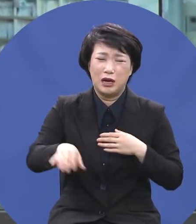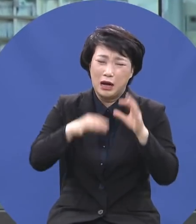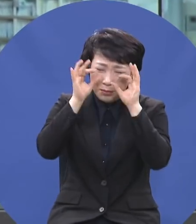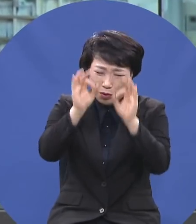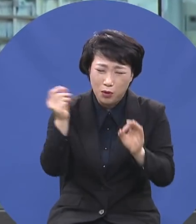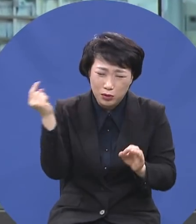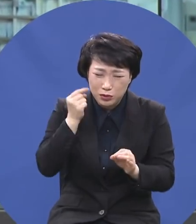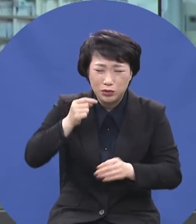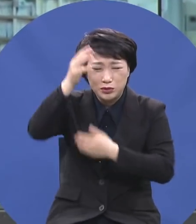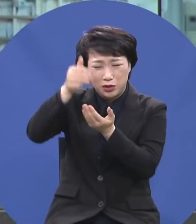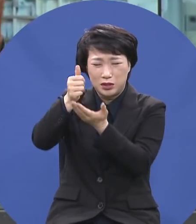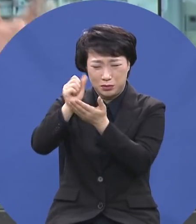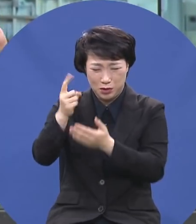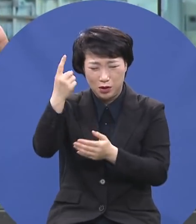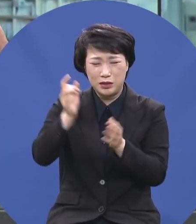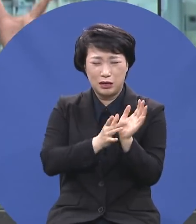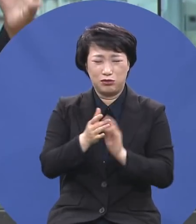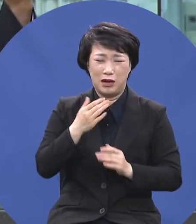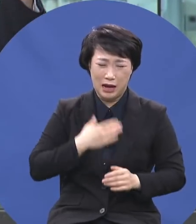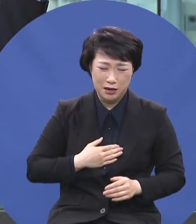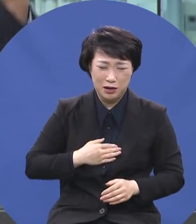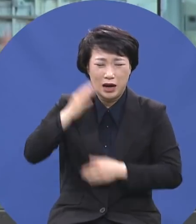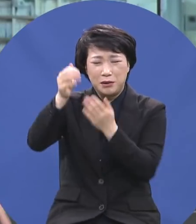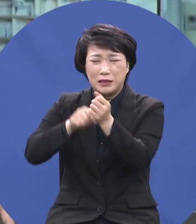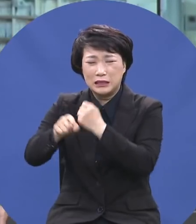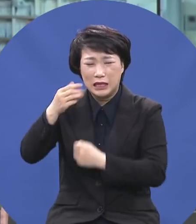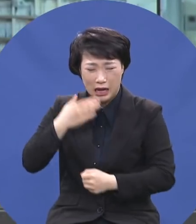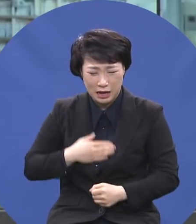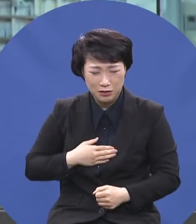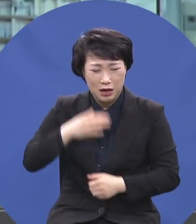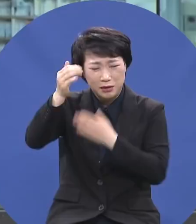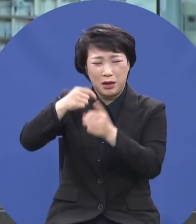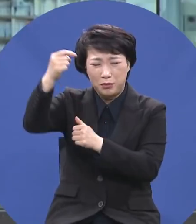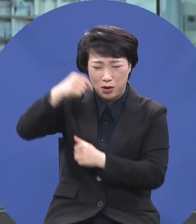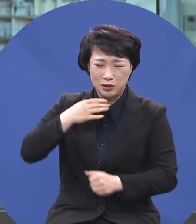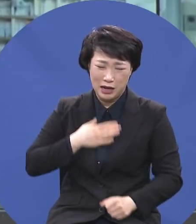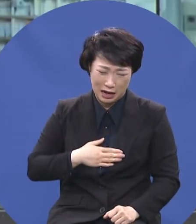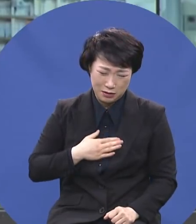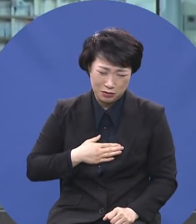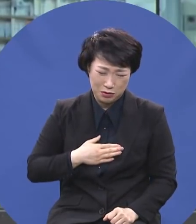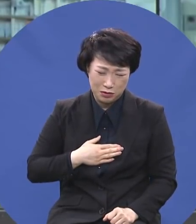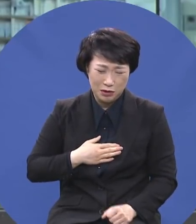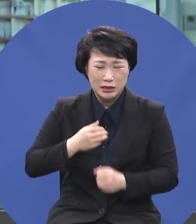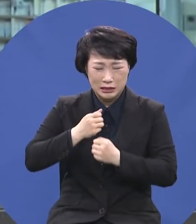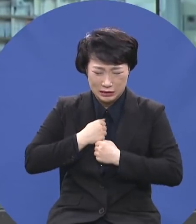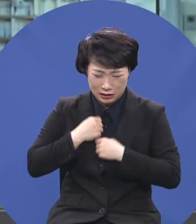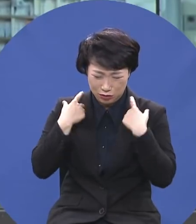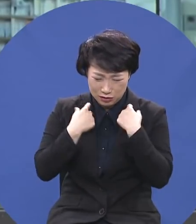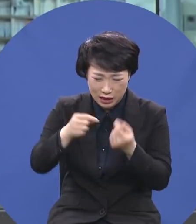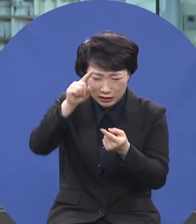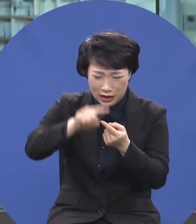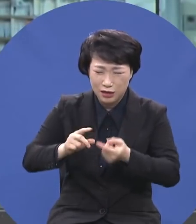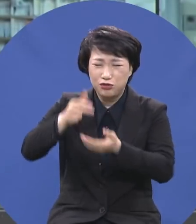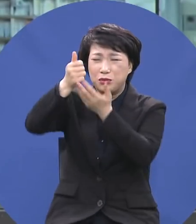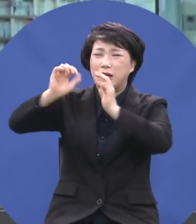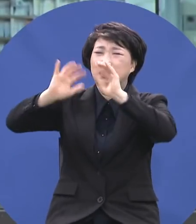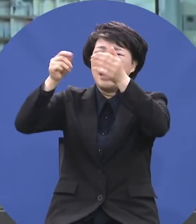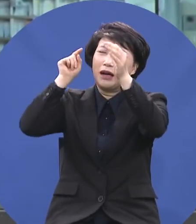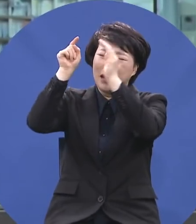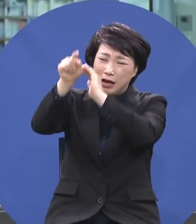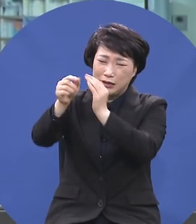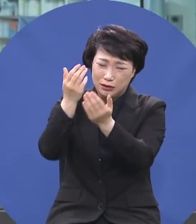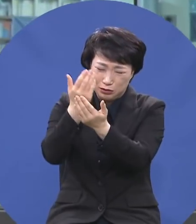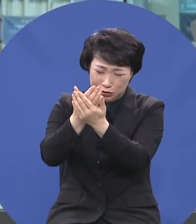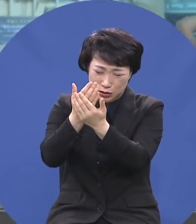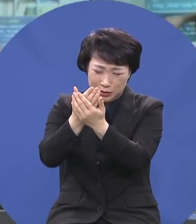듣고 성령으로 예수를 알고 하나님 뜻을 알고 계명을 알고 지키다가 주의 나라에 임하게